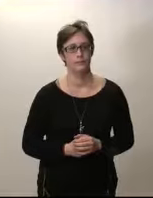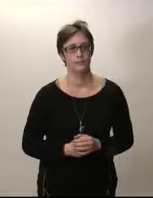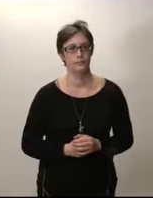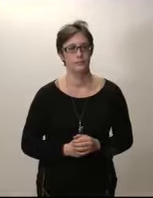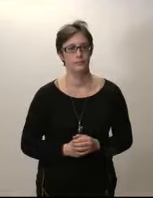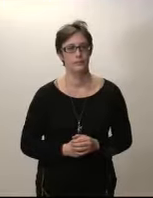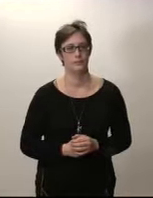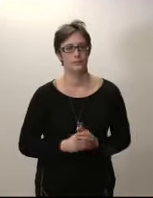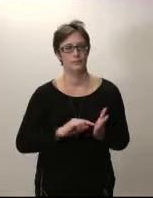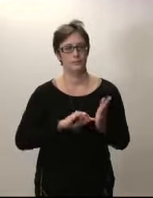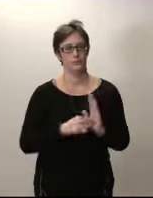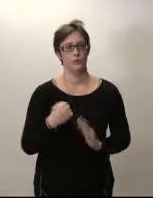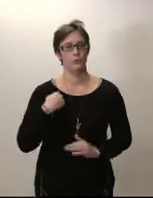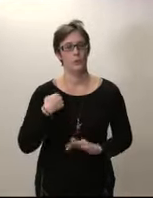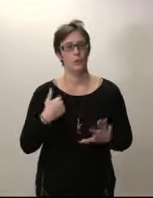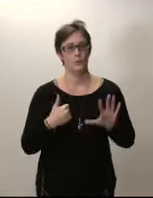Point numéro 6.